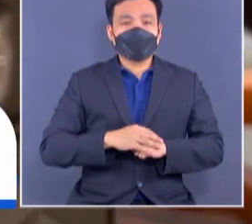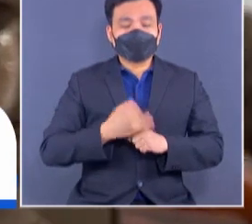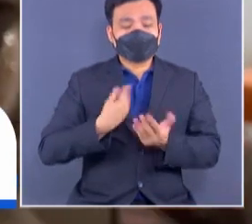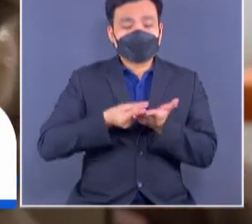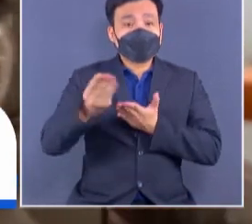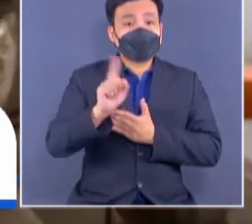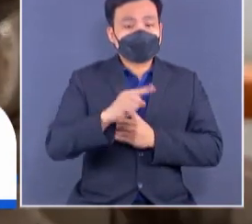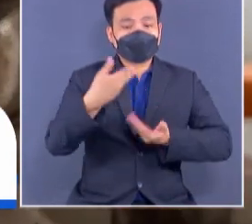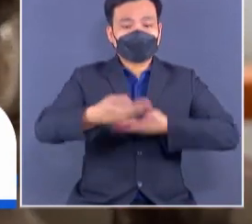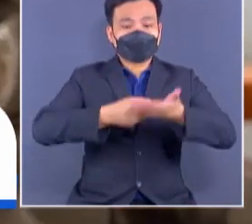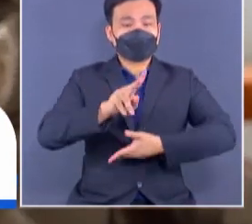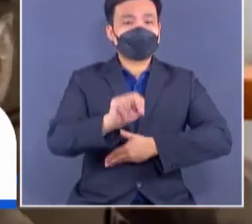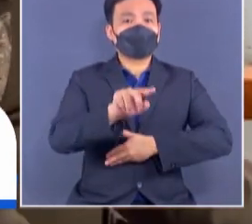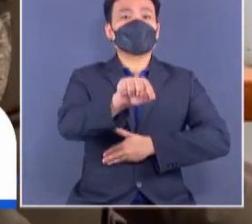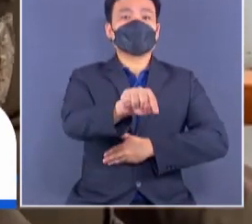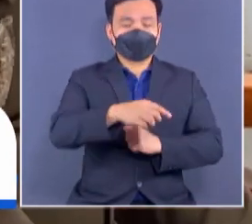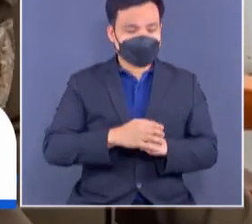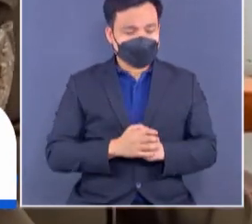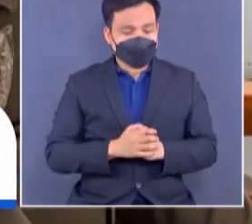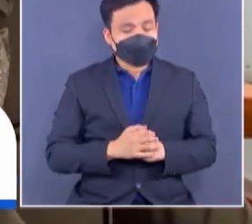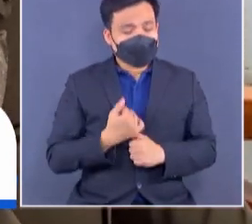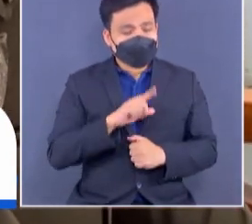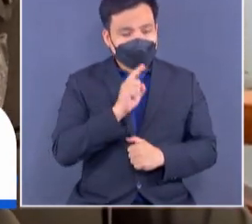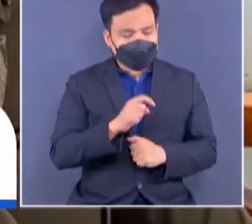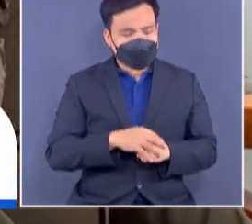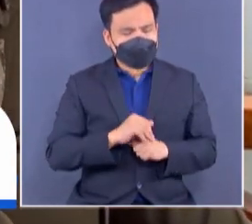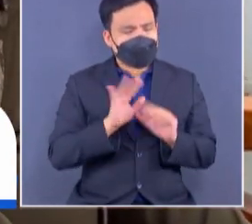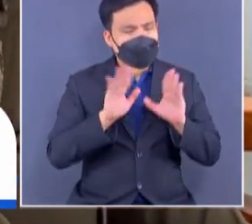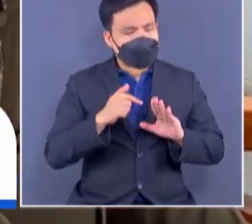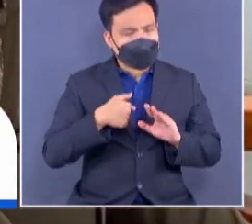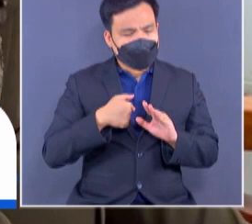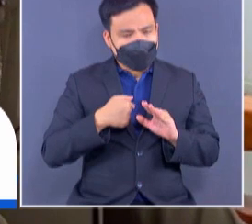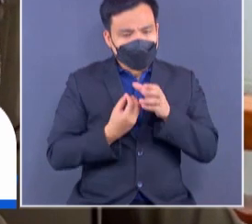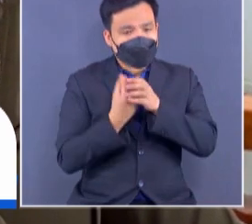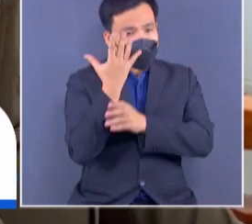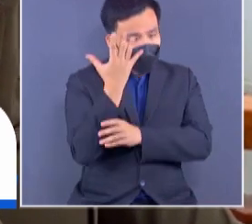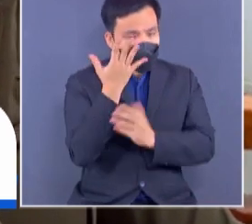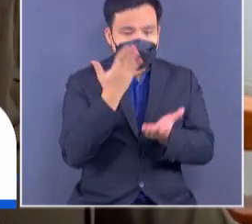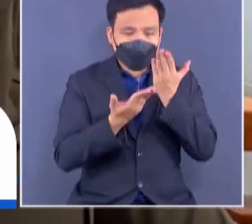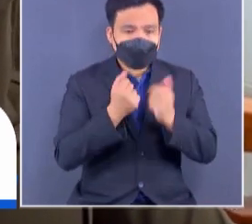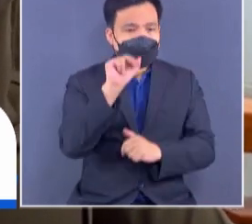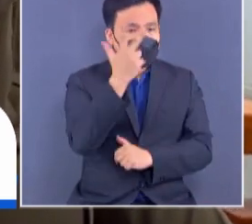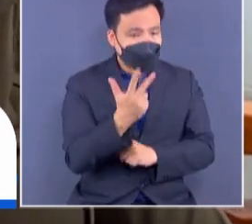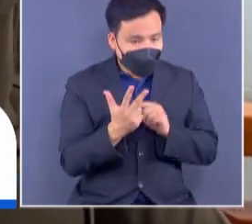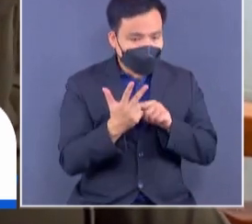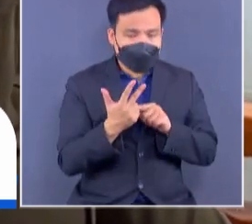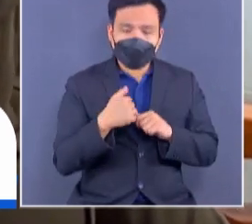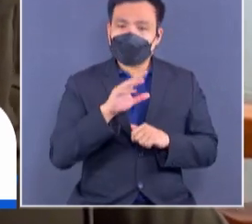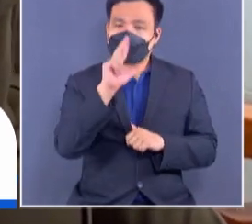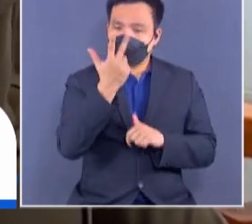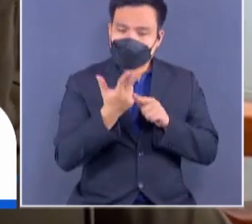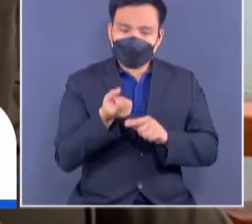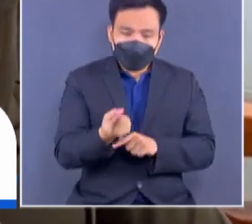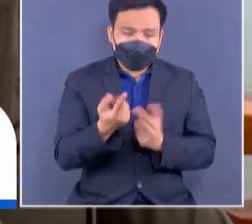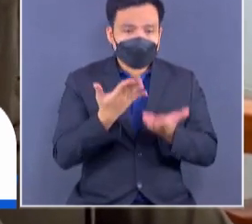ตลาดนัด เราซื้อมาเยอะไหมครับ เขาไปซื้อเนี่ยไปซื้อเป็นใบนะเป็นใบได้มา ใบแห้งใบสด ใบสดใบเ